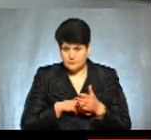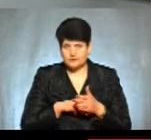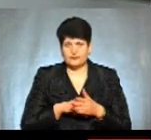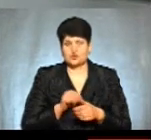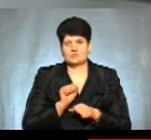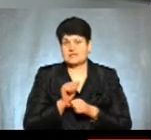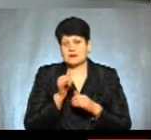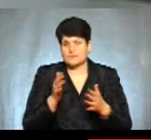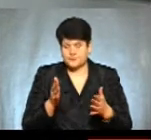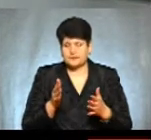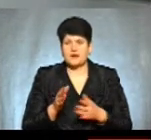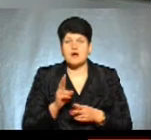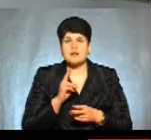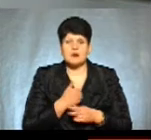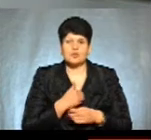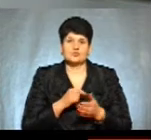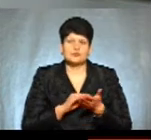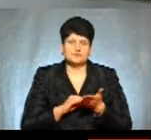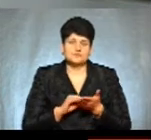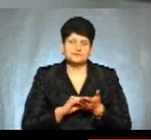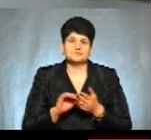мабуть, не зупиниться. Але я хочу наголосити, що